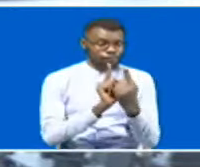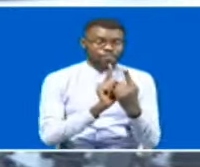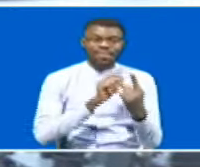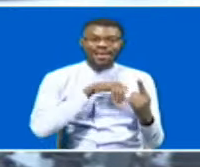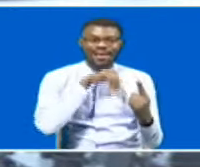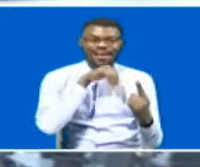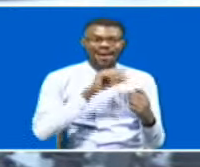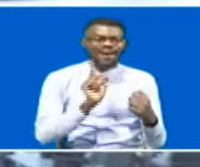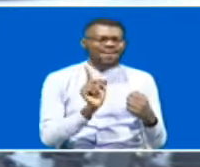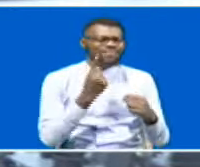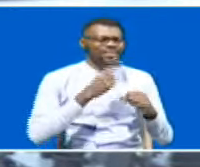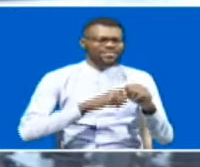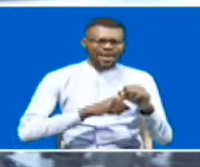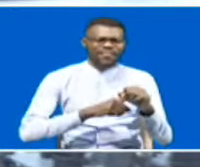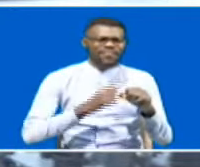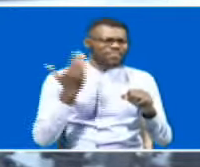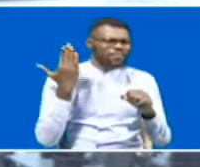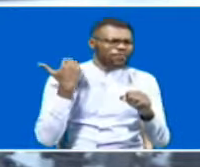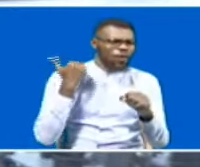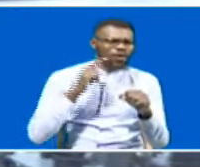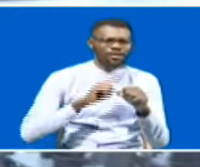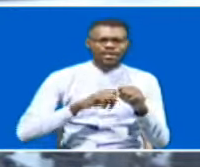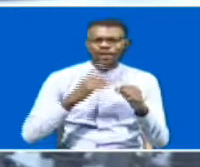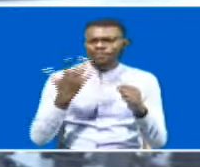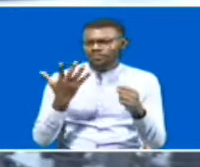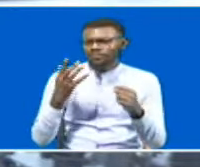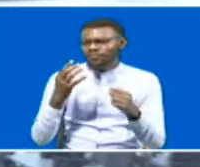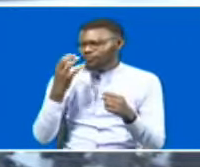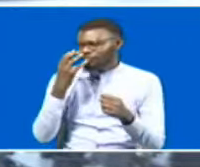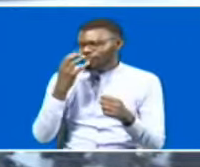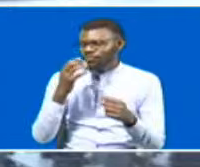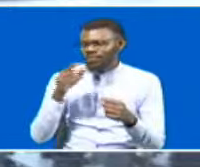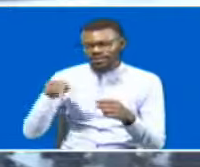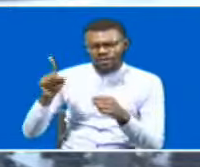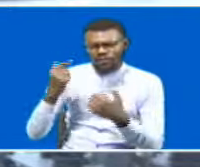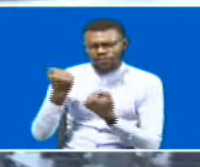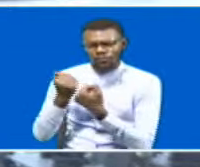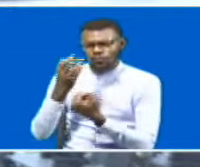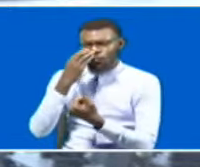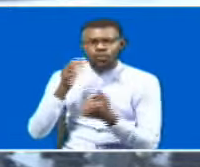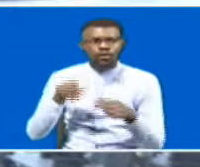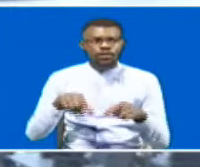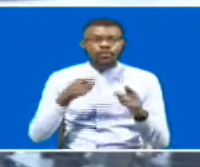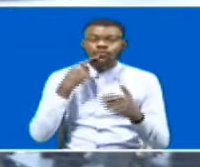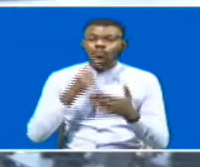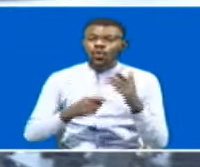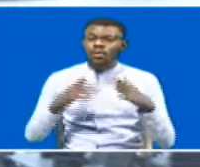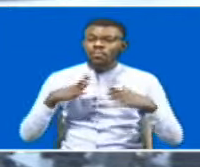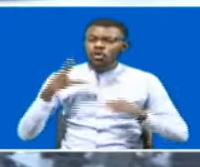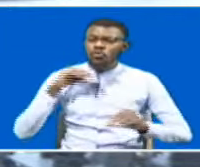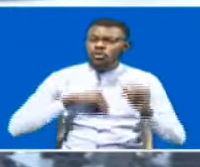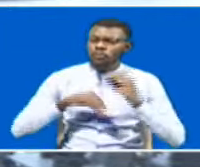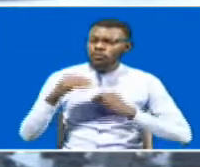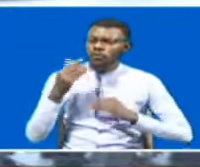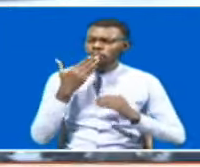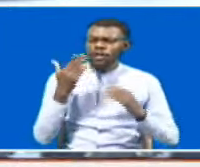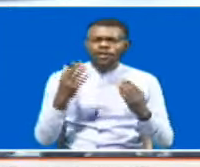ya kwanza tangu kutangaza msimamo wa kumuunga mkono Rais Ruto, amesema ni sharti wafisadi wakabiliwe vilivyo.